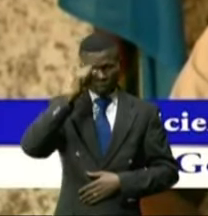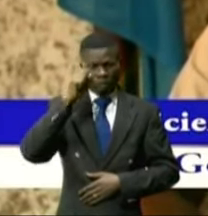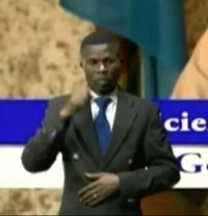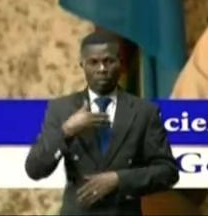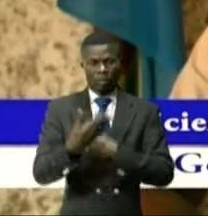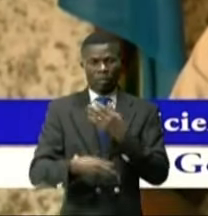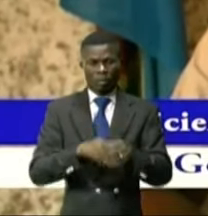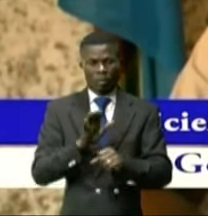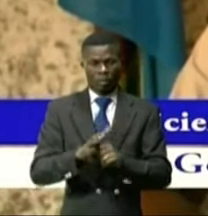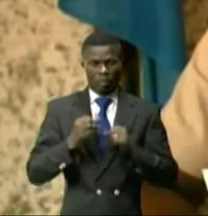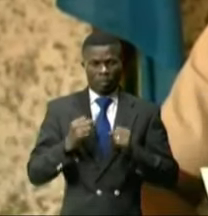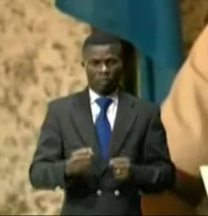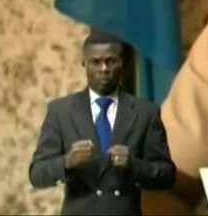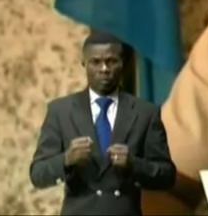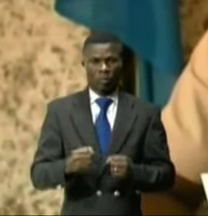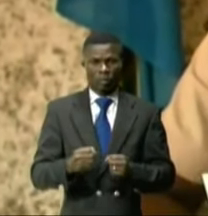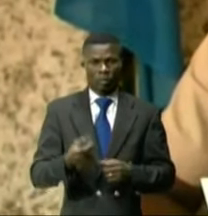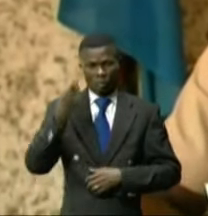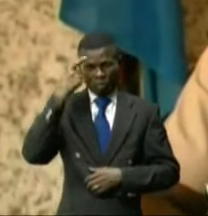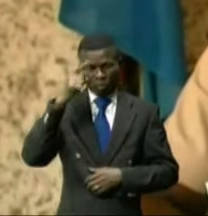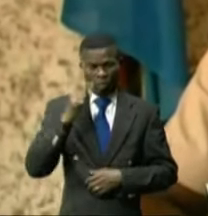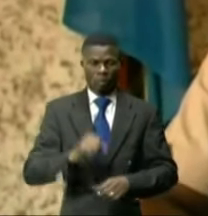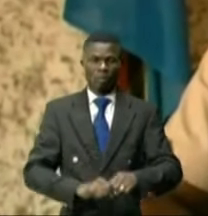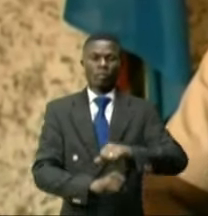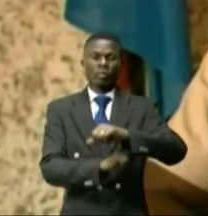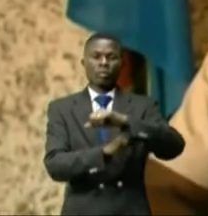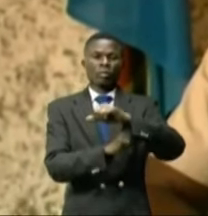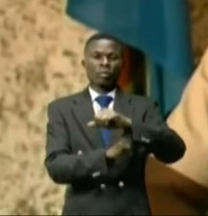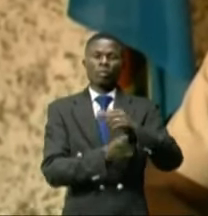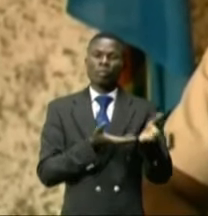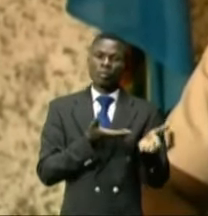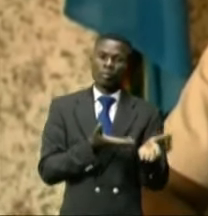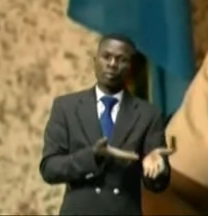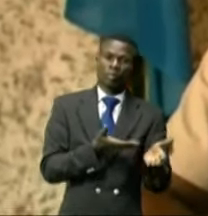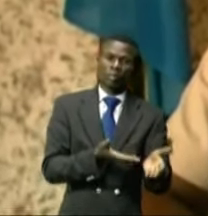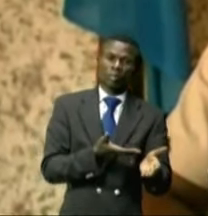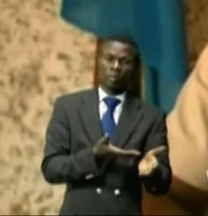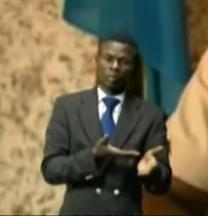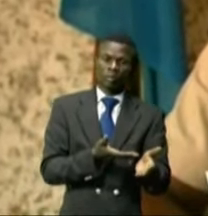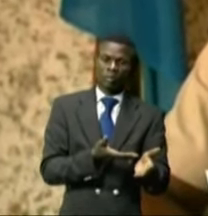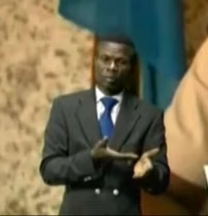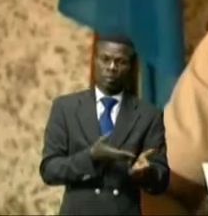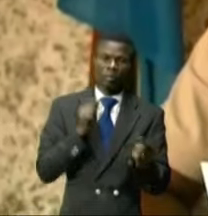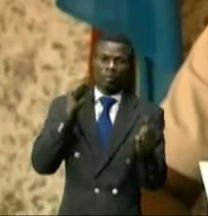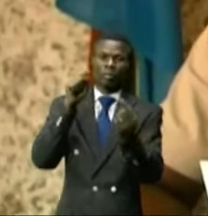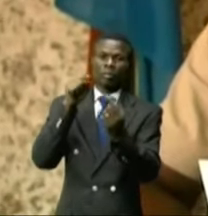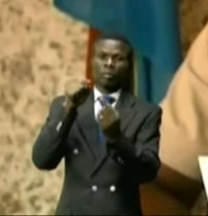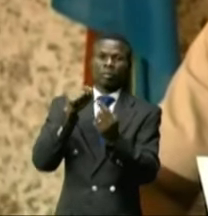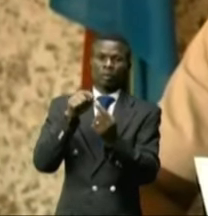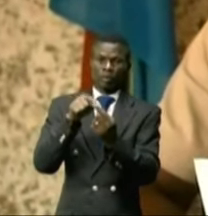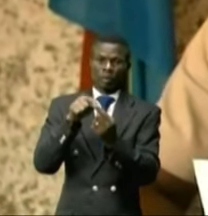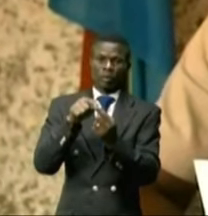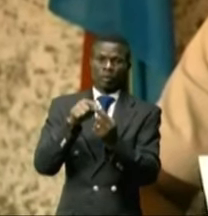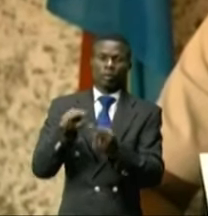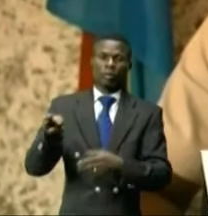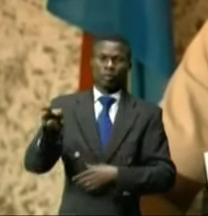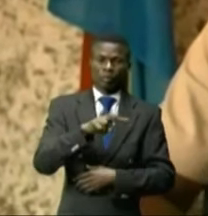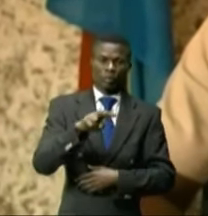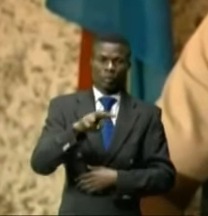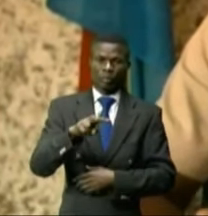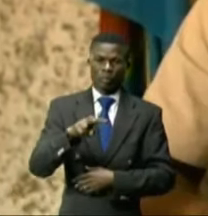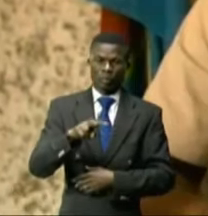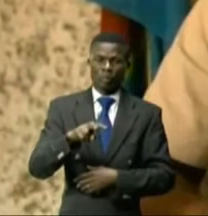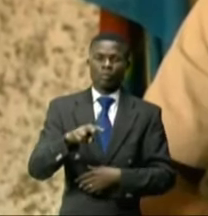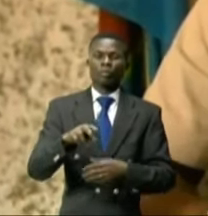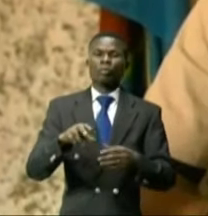n'aménagera aucun effort pour accompagner les objectifs que vous vous êtes